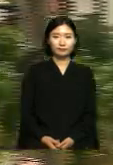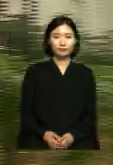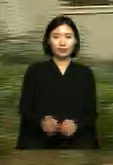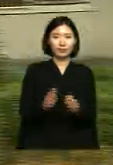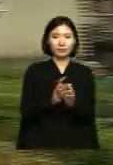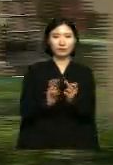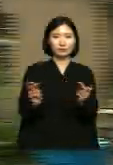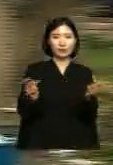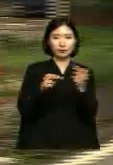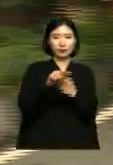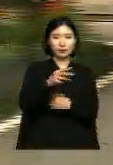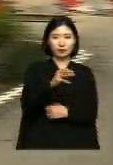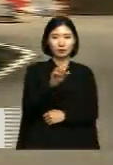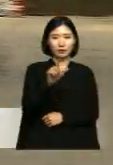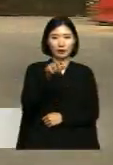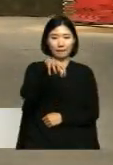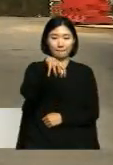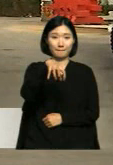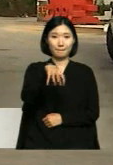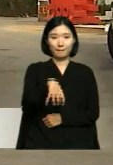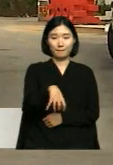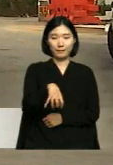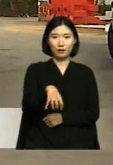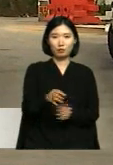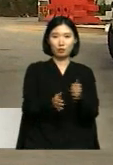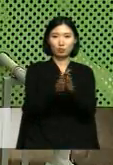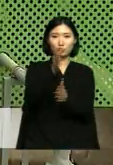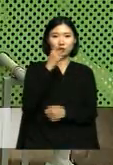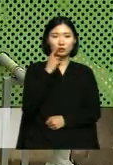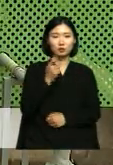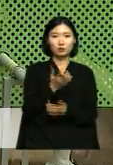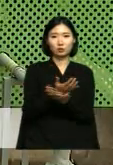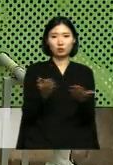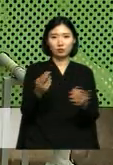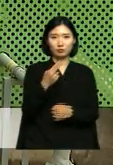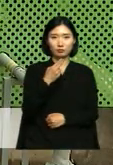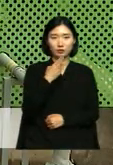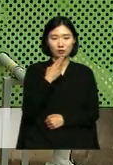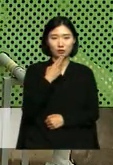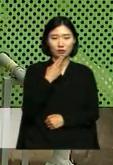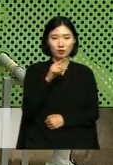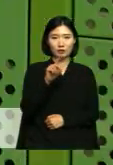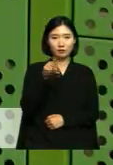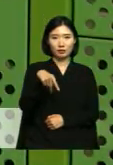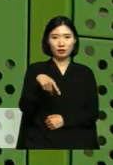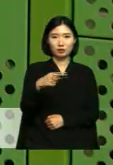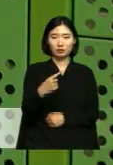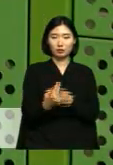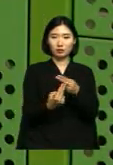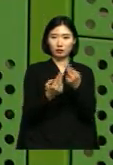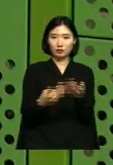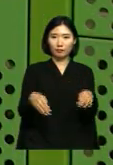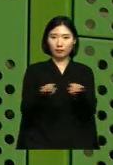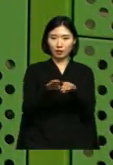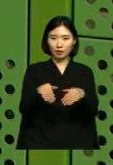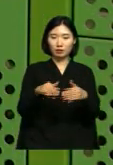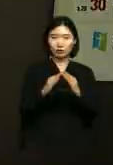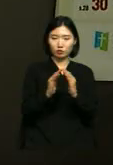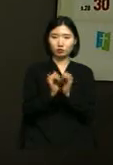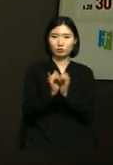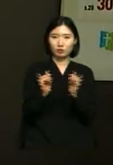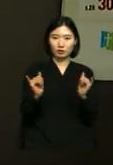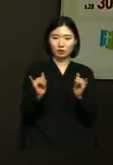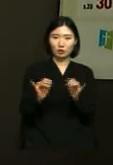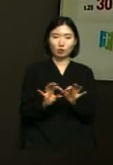산으로 둘러싸인 설악면엔 도시가스가 공급되지 않습니다. 선촌 1위는 LPG 저장 탱크를 설치하고